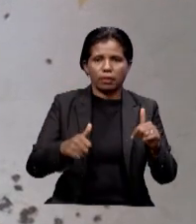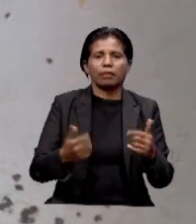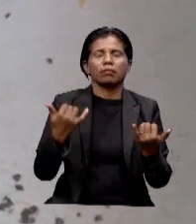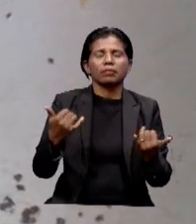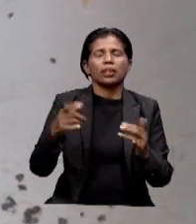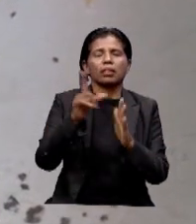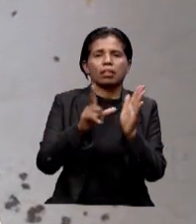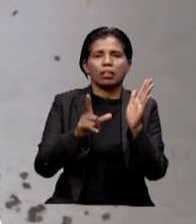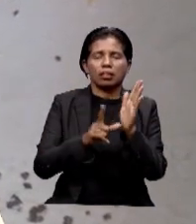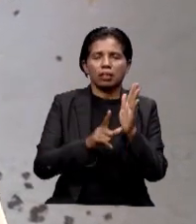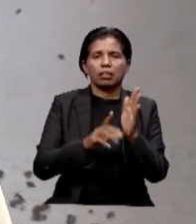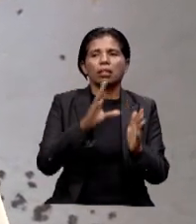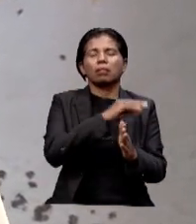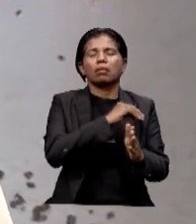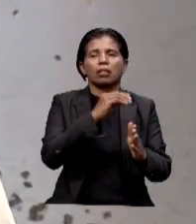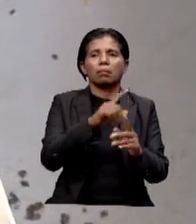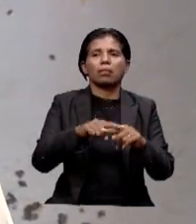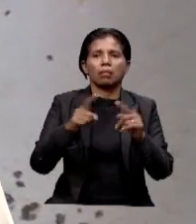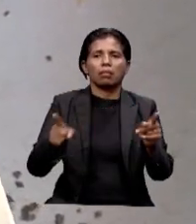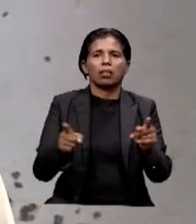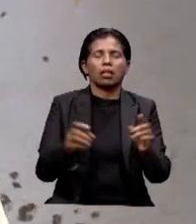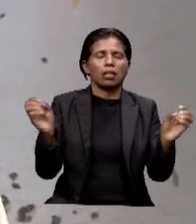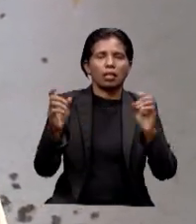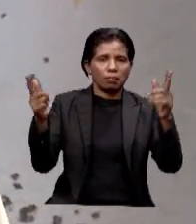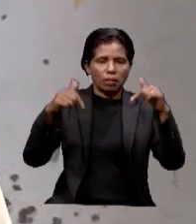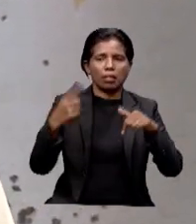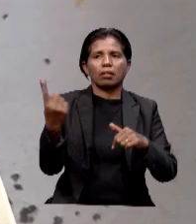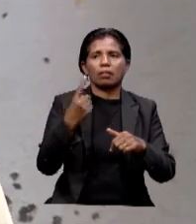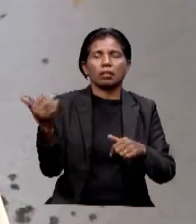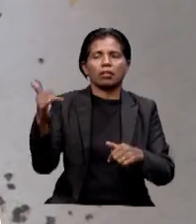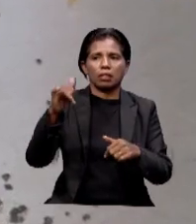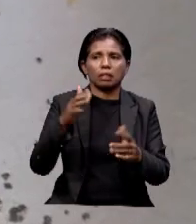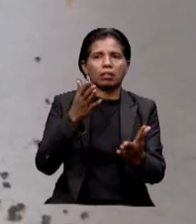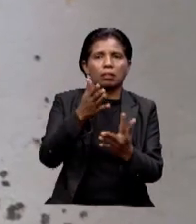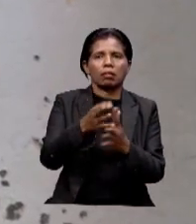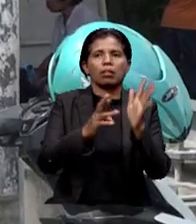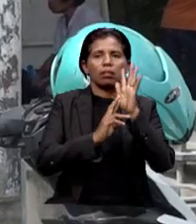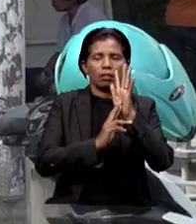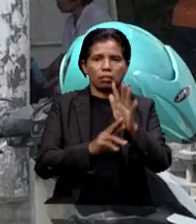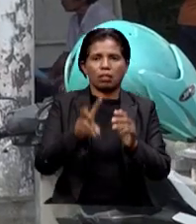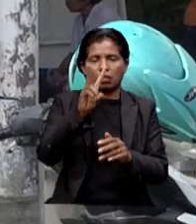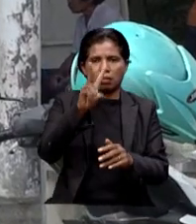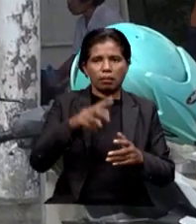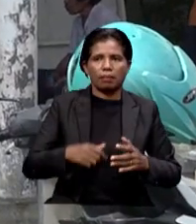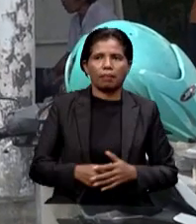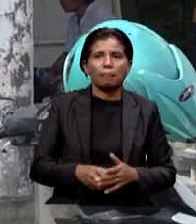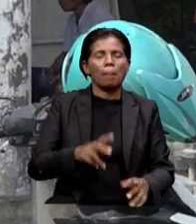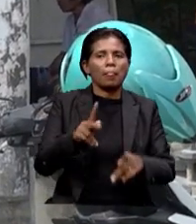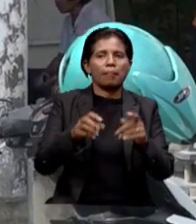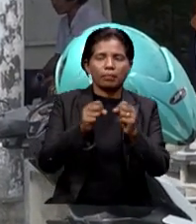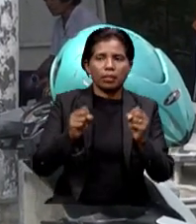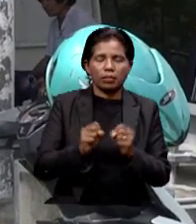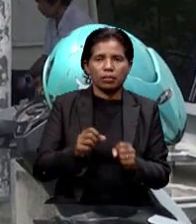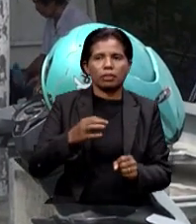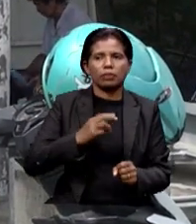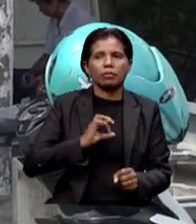lista elektronika ne mak mai na fatin, mai be manual ne mai na fatin, agora sirene tamaba reklamasaun dala rua. Total populasaun ya suku Fatuhada